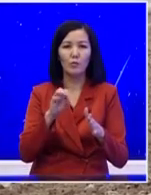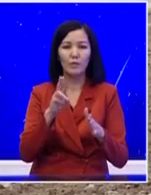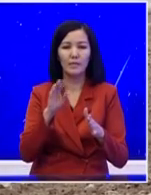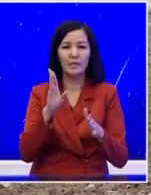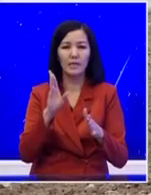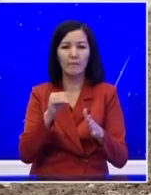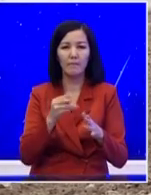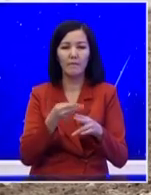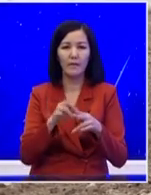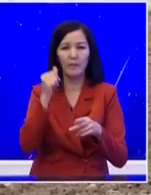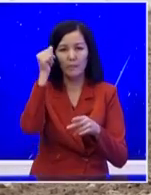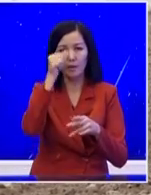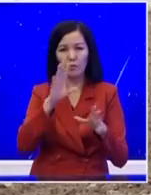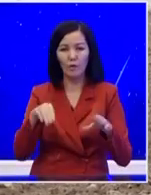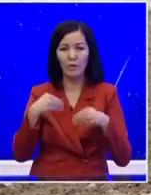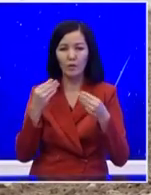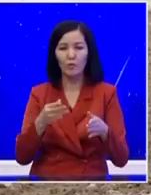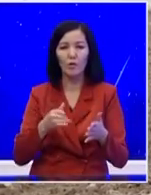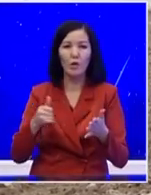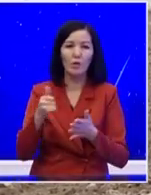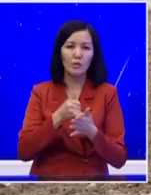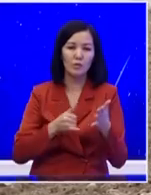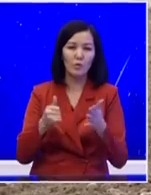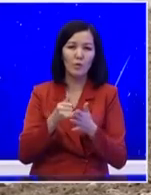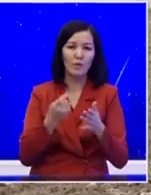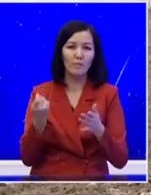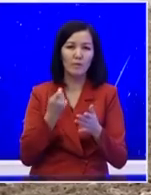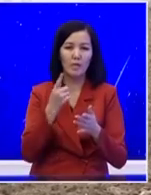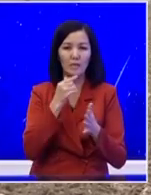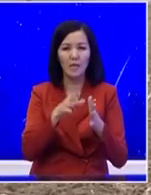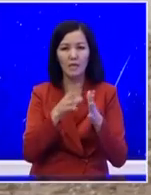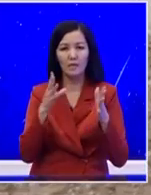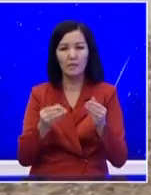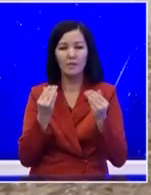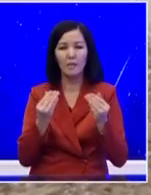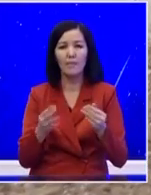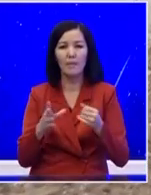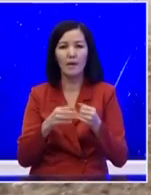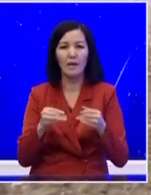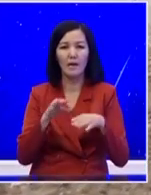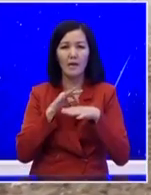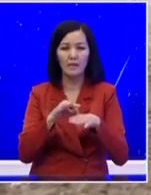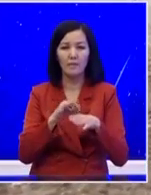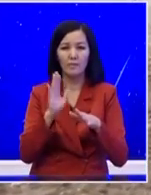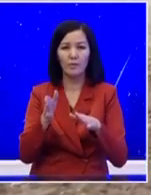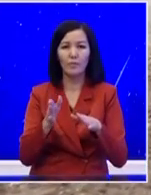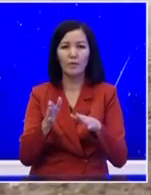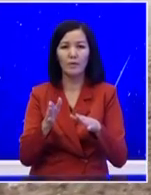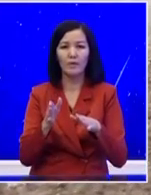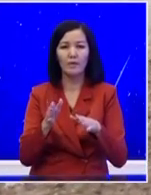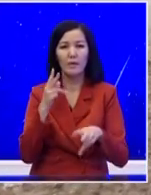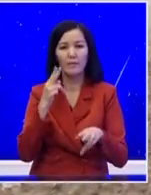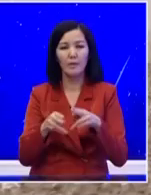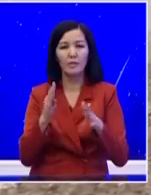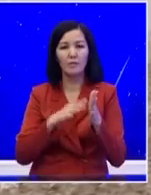Нусипов, предпочтение в этом году отдает сое, пшенице и сахарной свекле. Сейчас на полях идет горячая страда. Работы